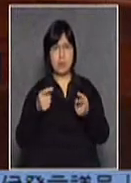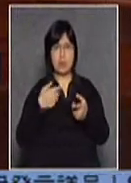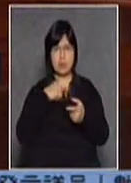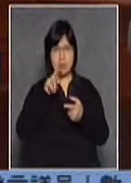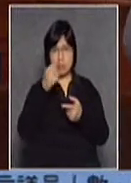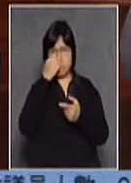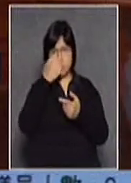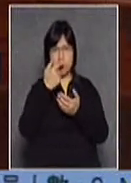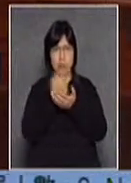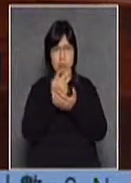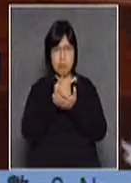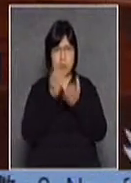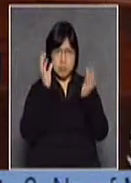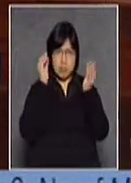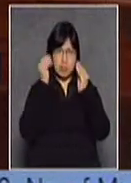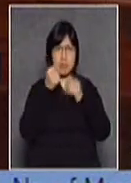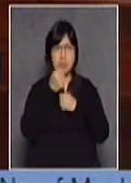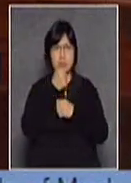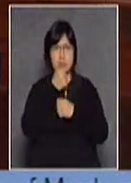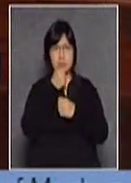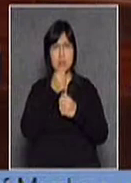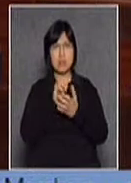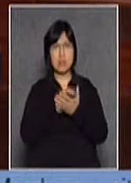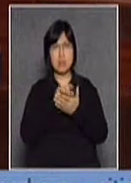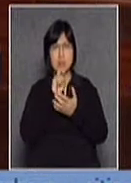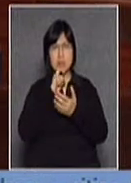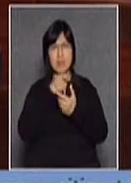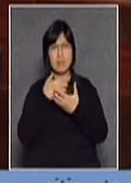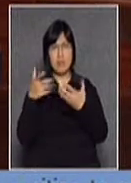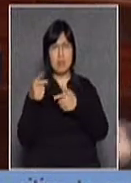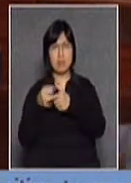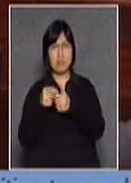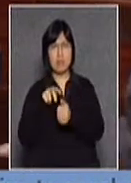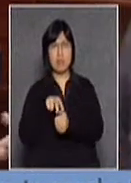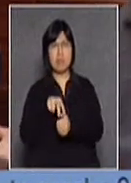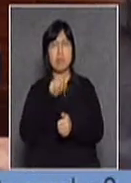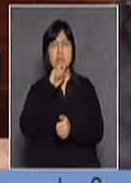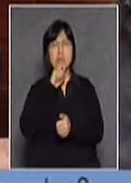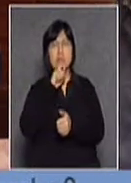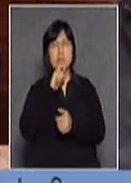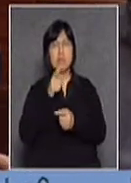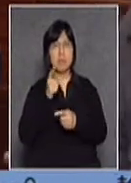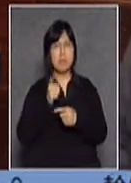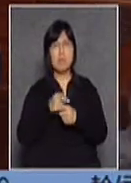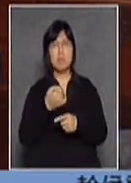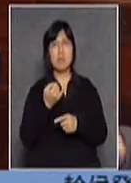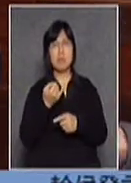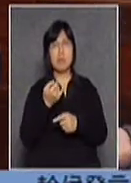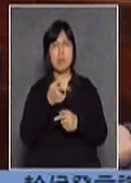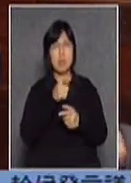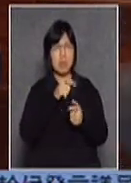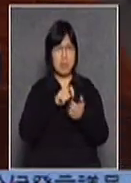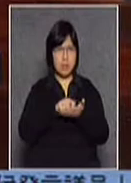主要嘅媒體。基本上都是啲大財團操控，所以根本是不存在的，即係你講嗰個編輯自